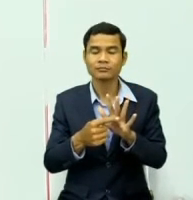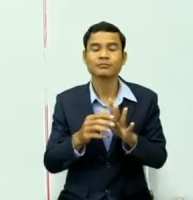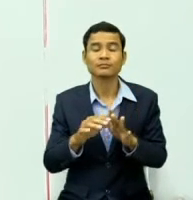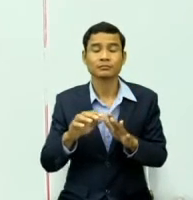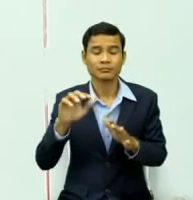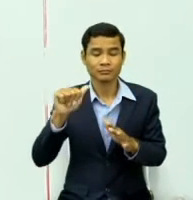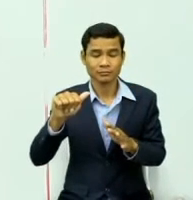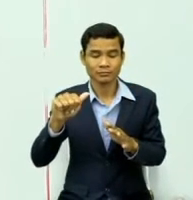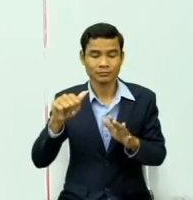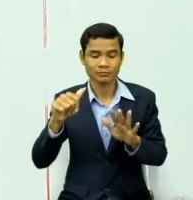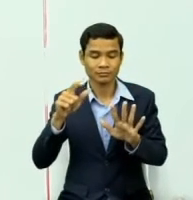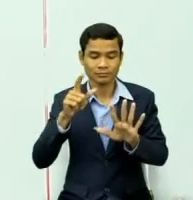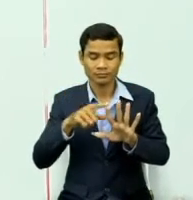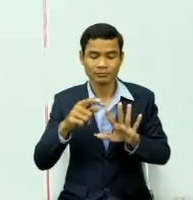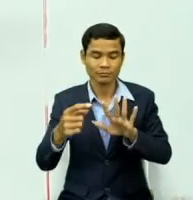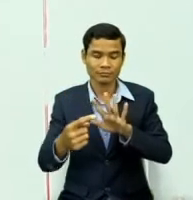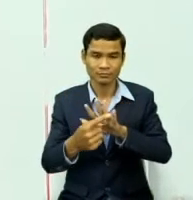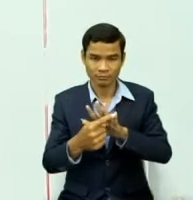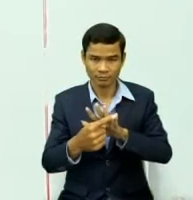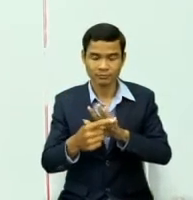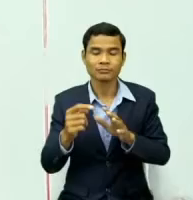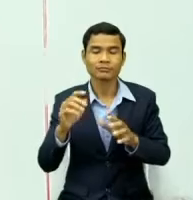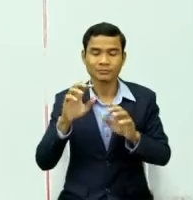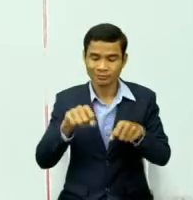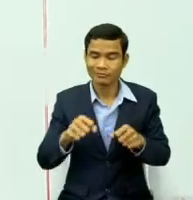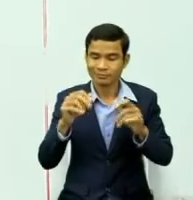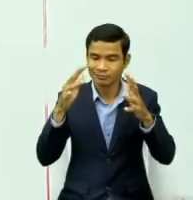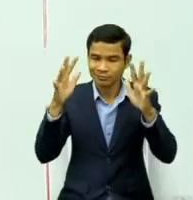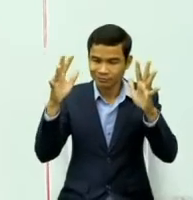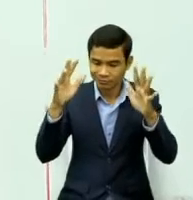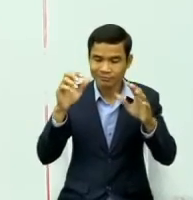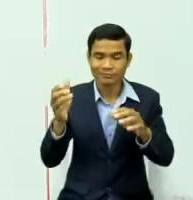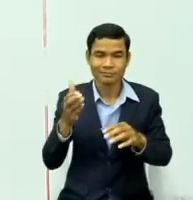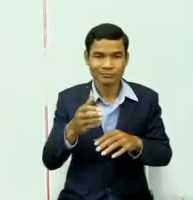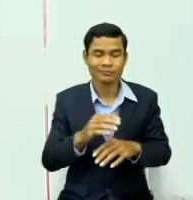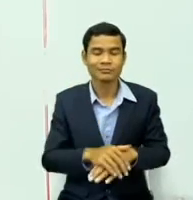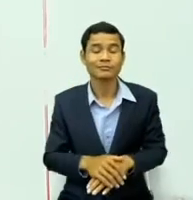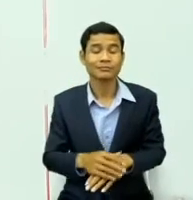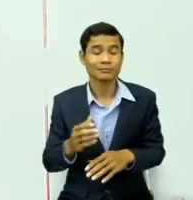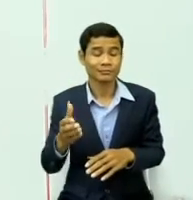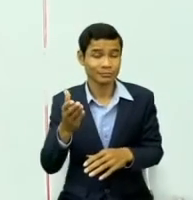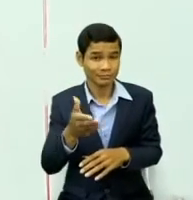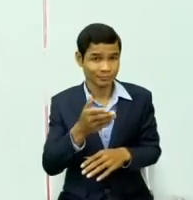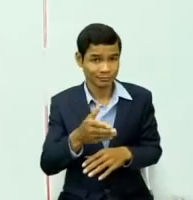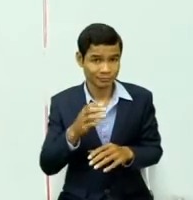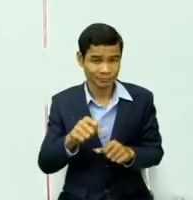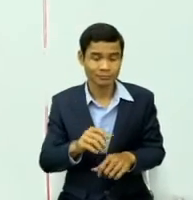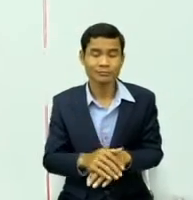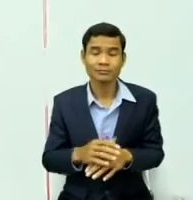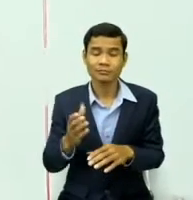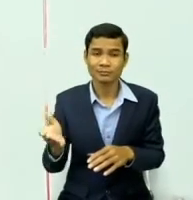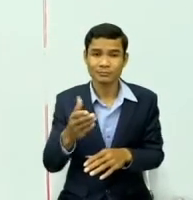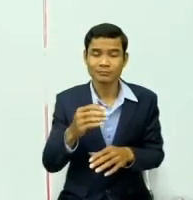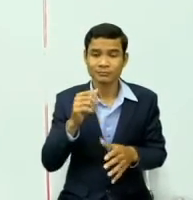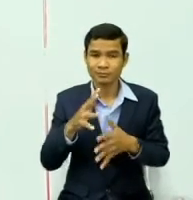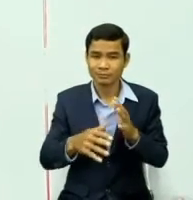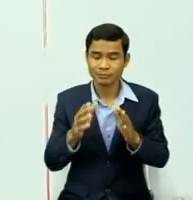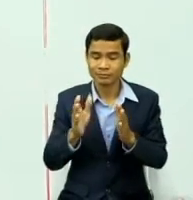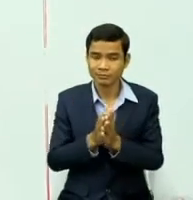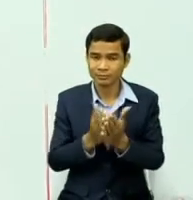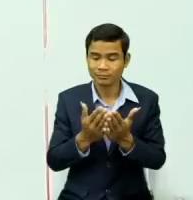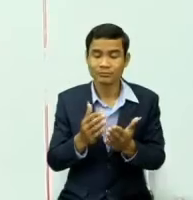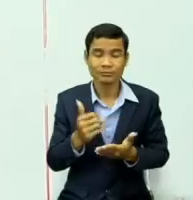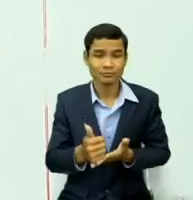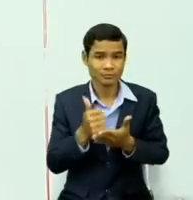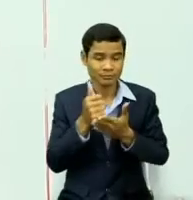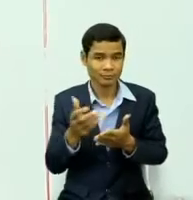nhờ. Nhắm nhờ. Chà, bu ca mến. Chà, lên nít con tự ạc nìa. Con nhớ xịp hơi chùm nuôi được bà con mặc